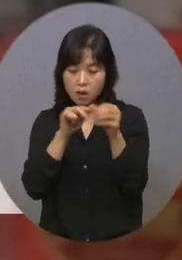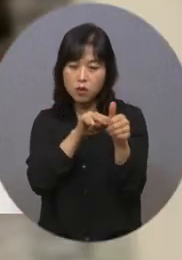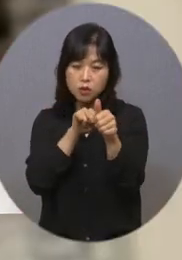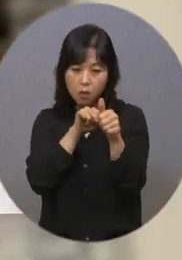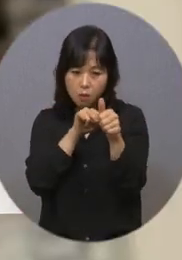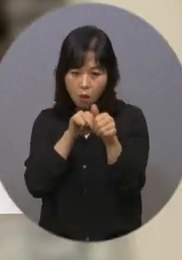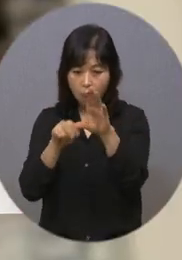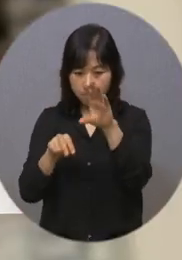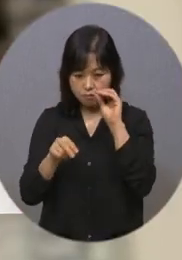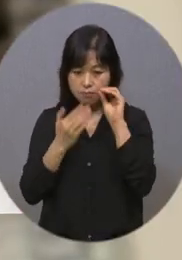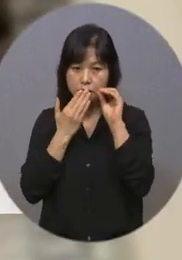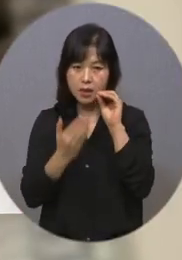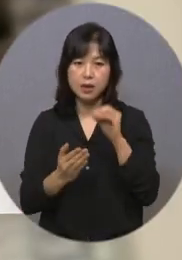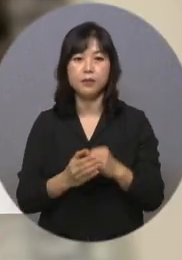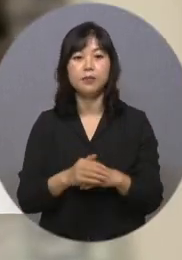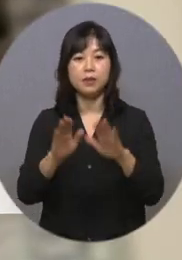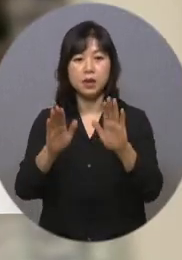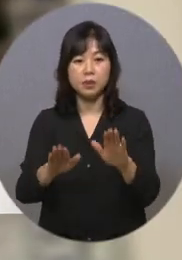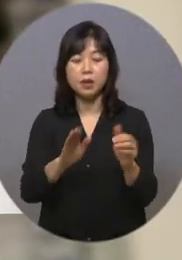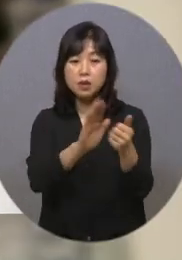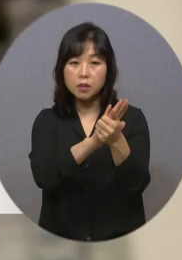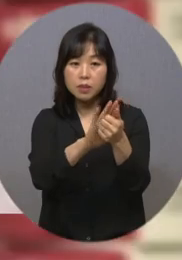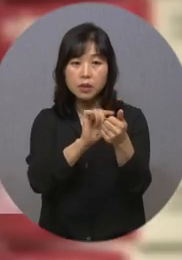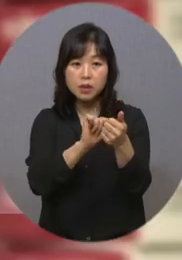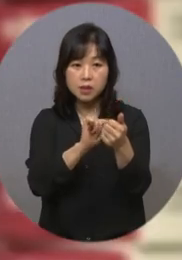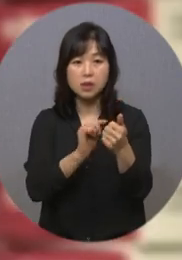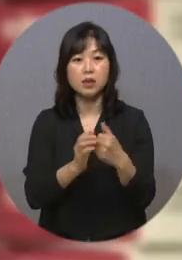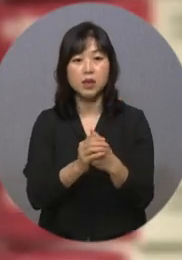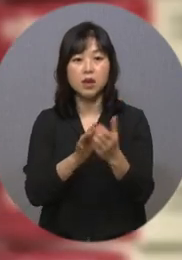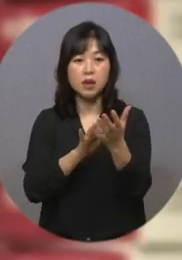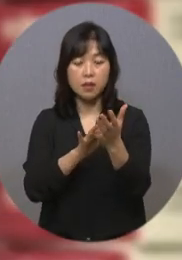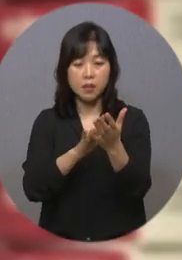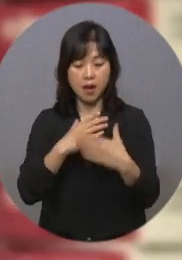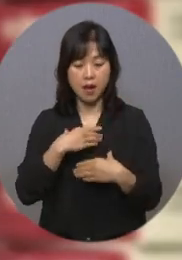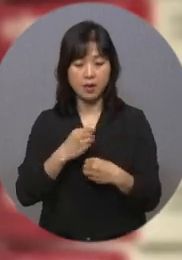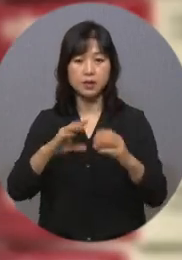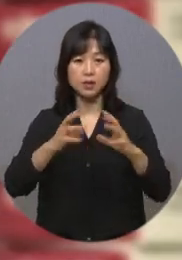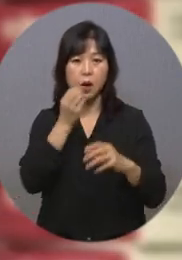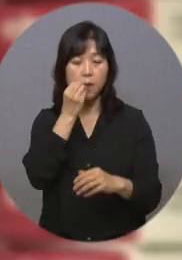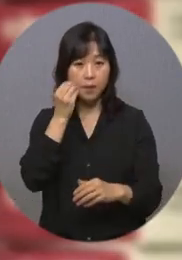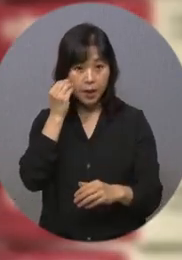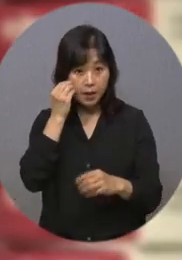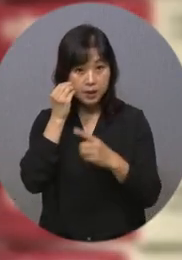됩니다. 이번 서비스는 의약품 안전나라 누리집에서 이용할 수 있습니다.